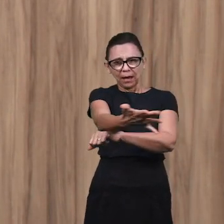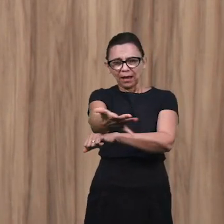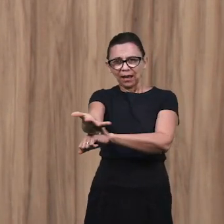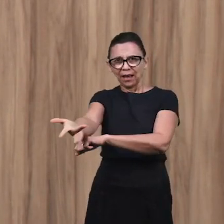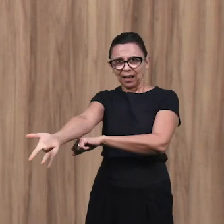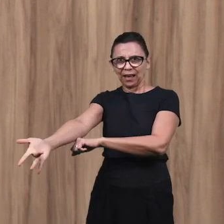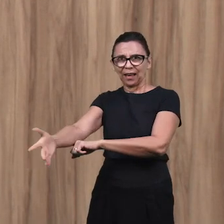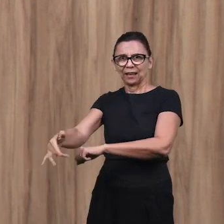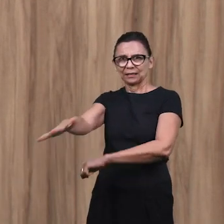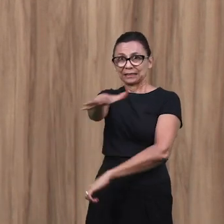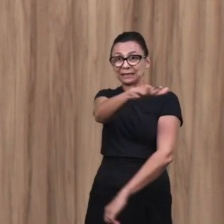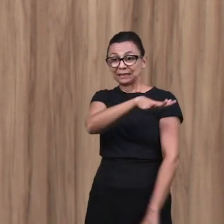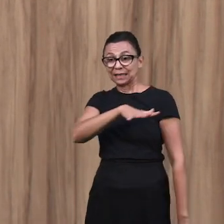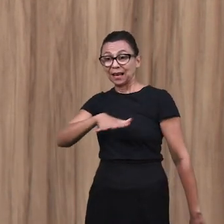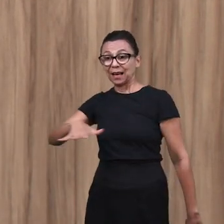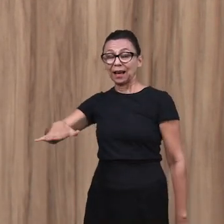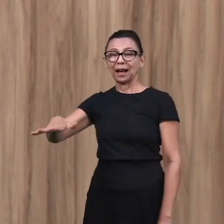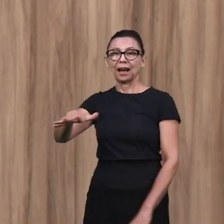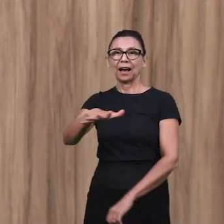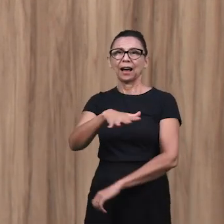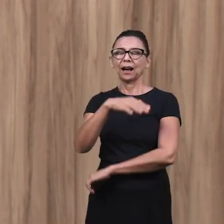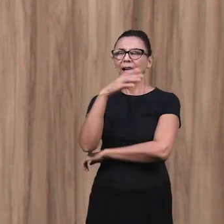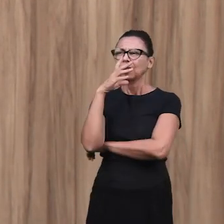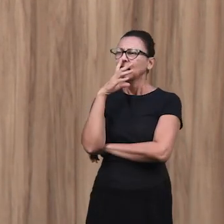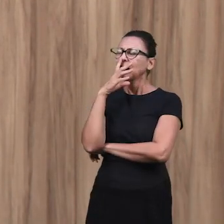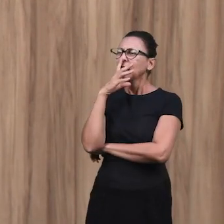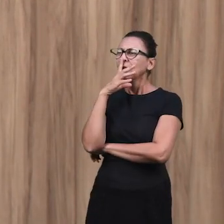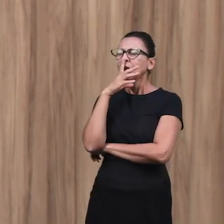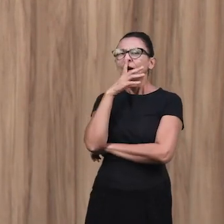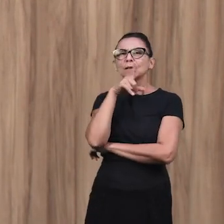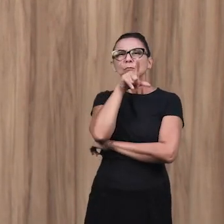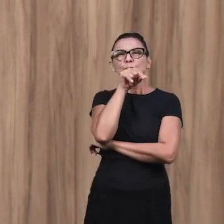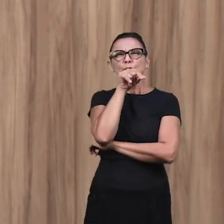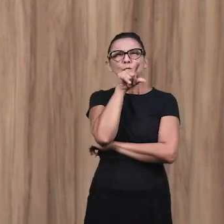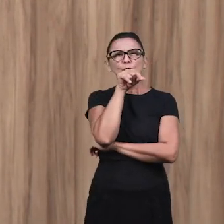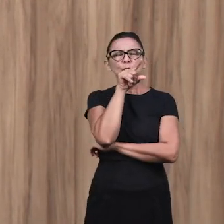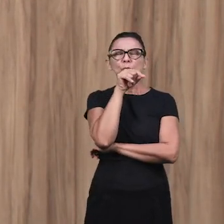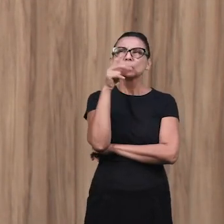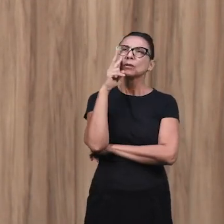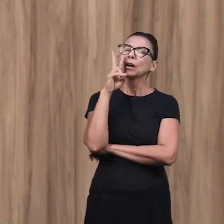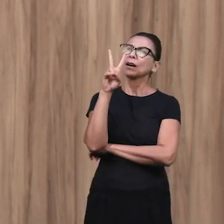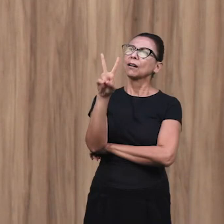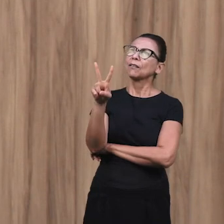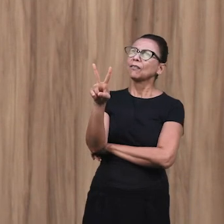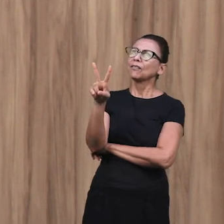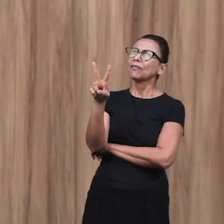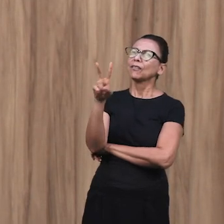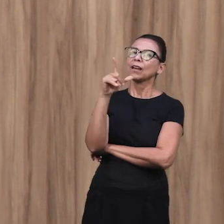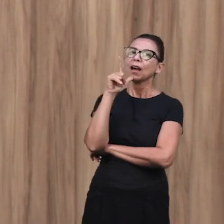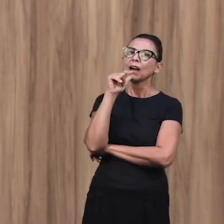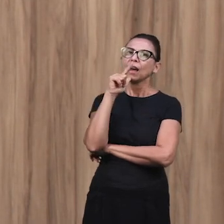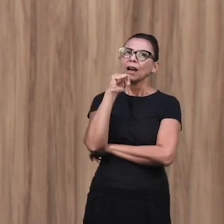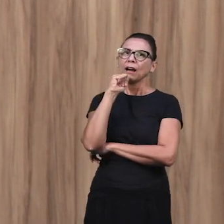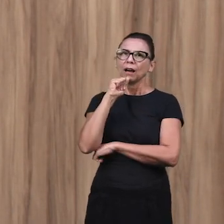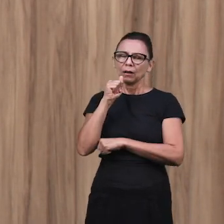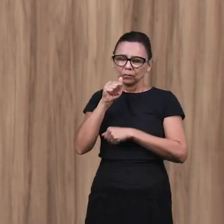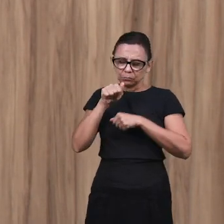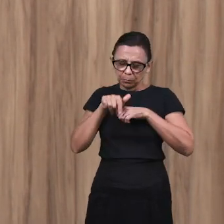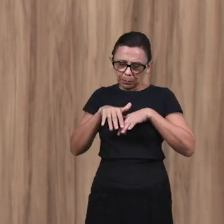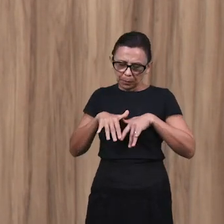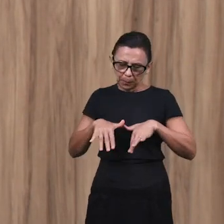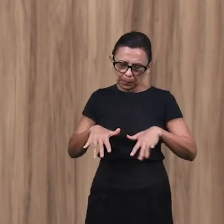pouvons proposer pour jouer avec nos enfants? Nous pouvons apprécier les sons de la nature, de l'eau qui court